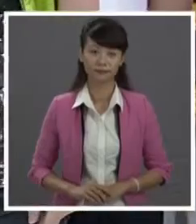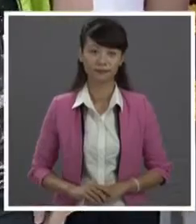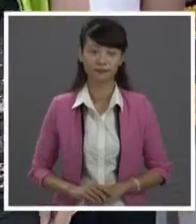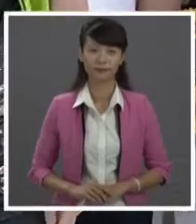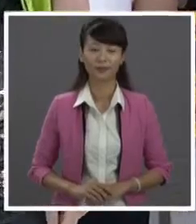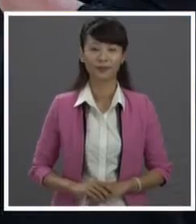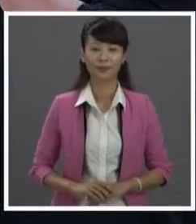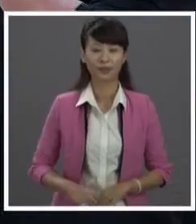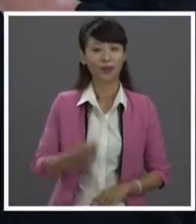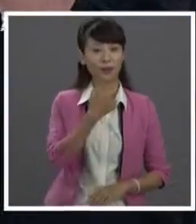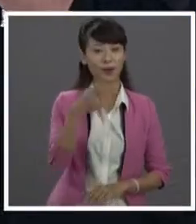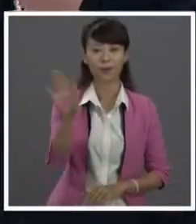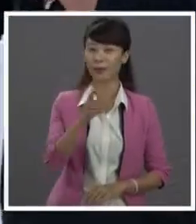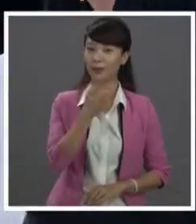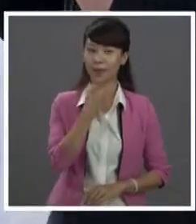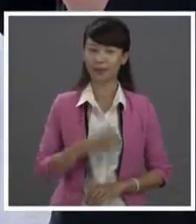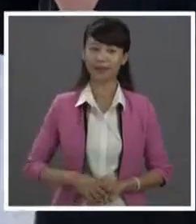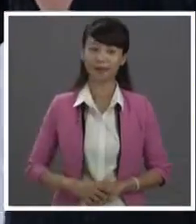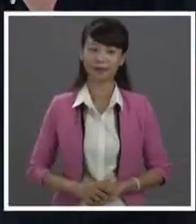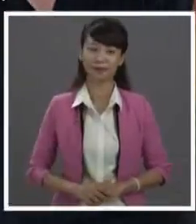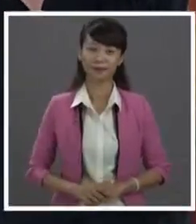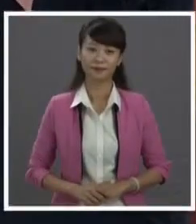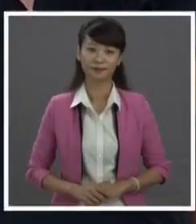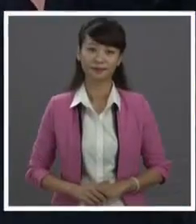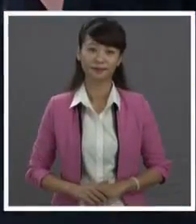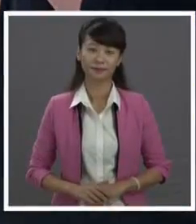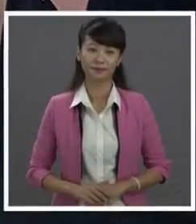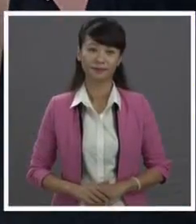对， 你愿不愿意？ 你用手语问他有没有？ 好。